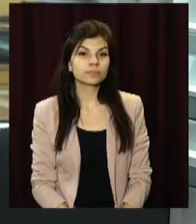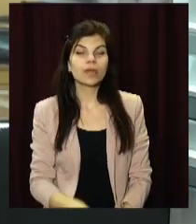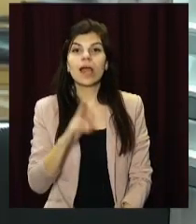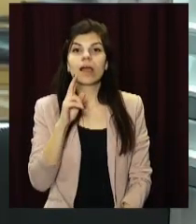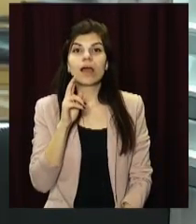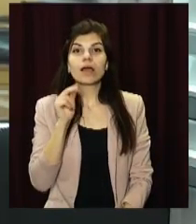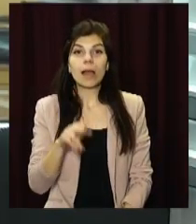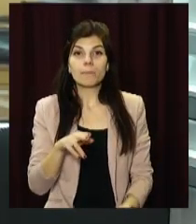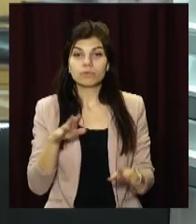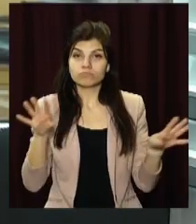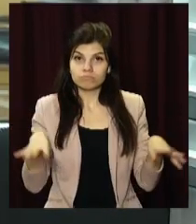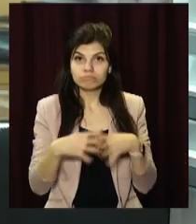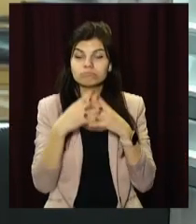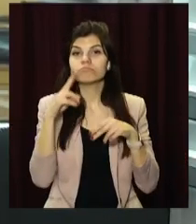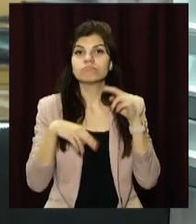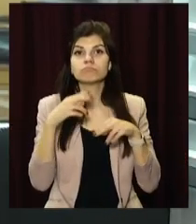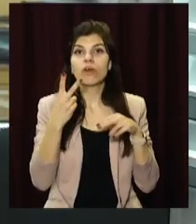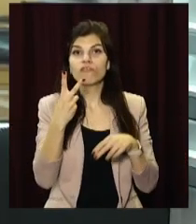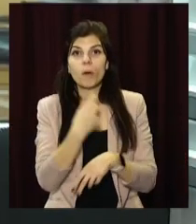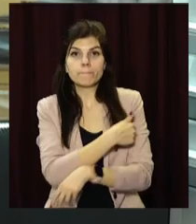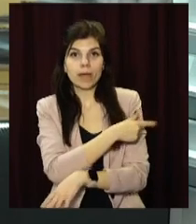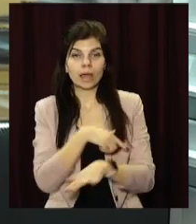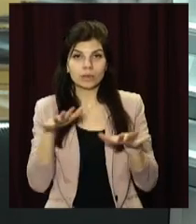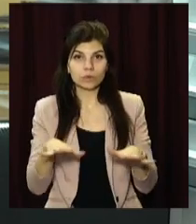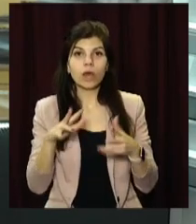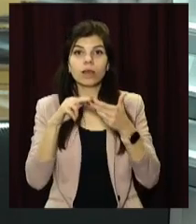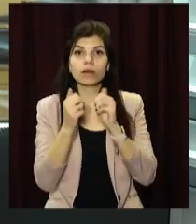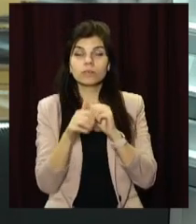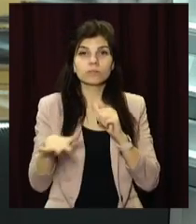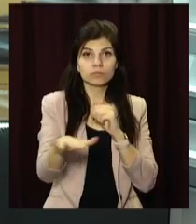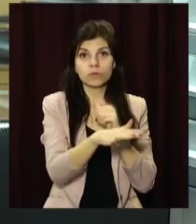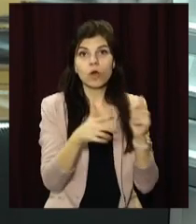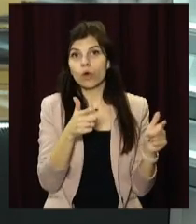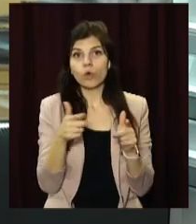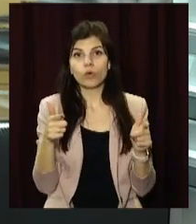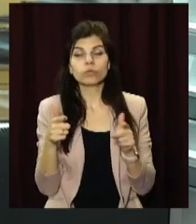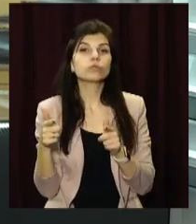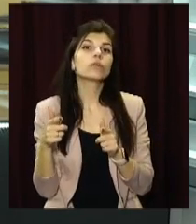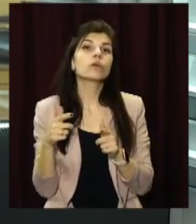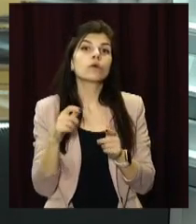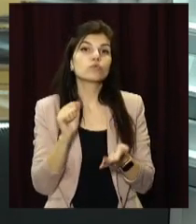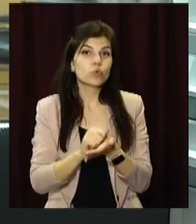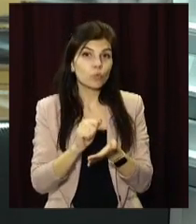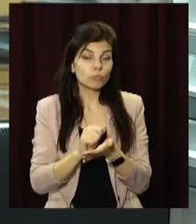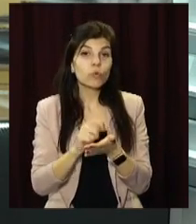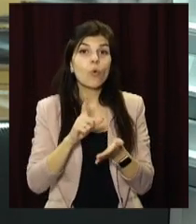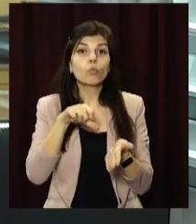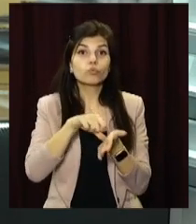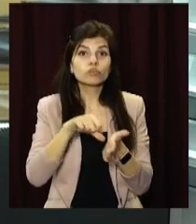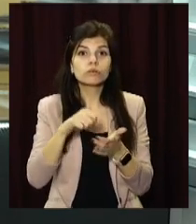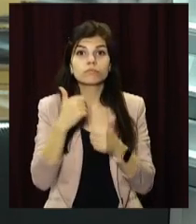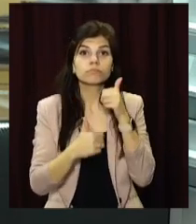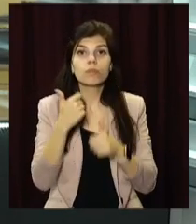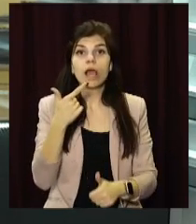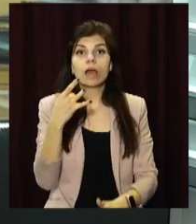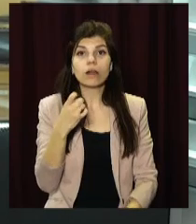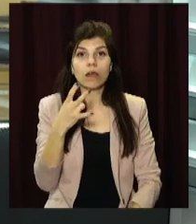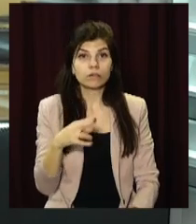Капітальне оновлення та перебудова двох медзакладів. У Кам'янському готують проєктно-кошторисну документацію для участі в грантовій